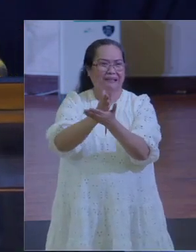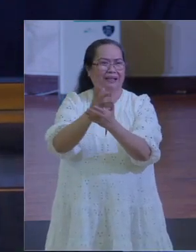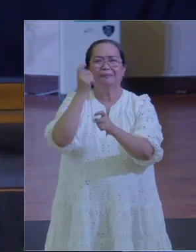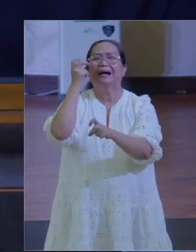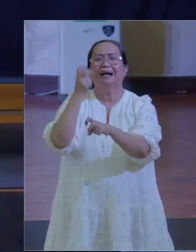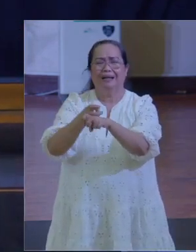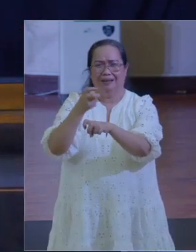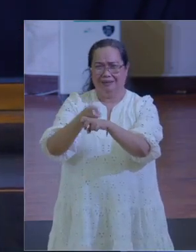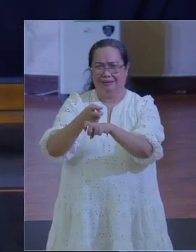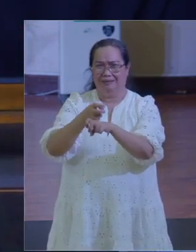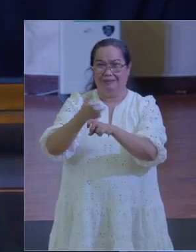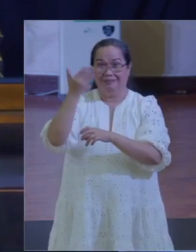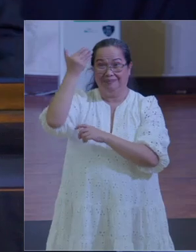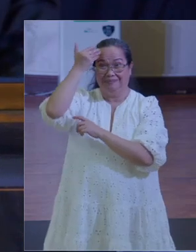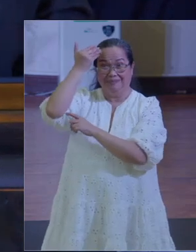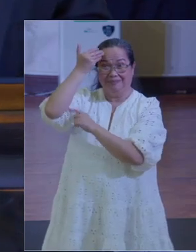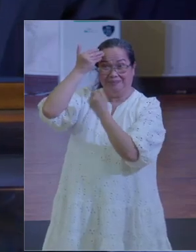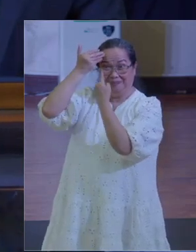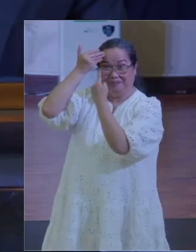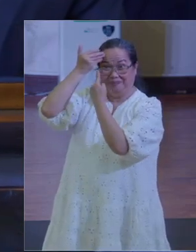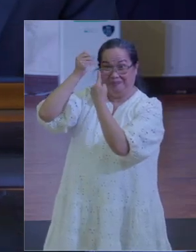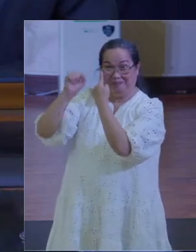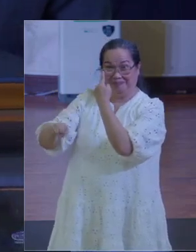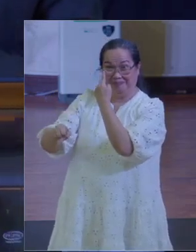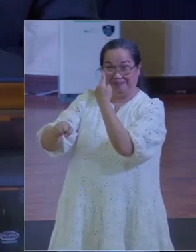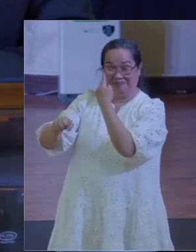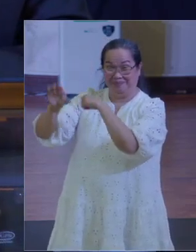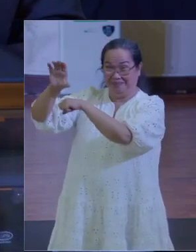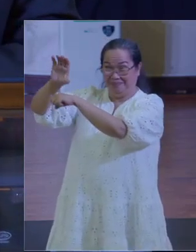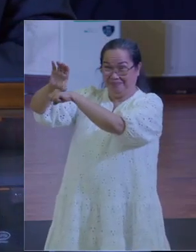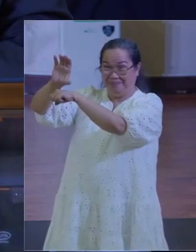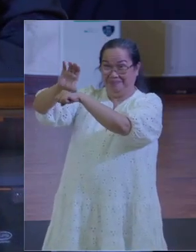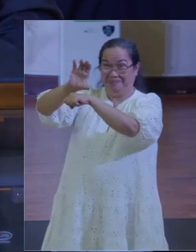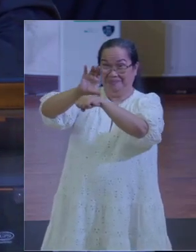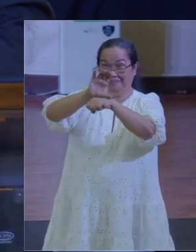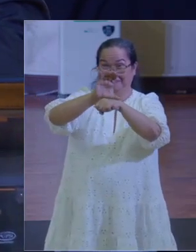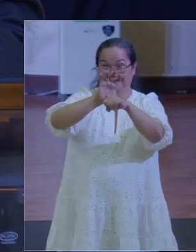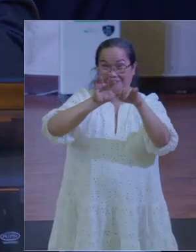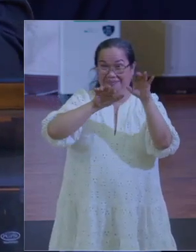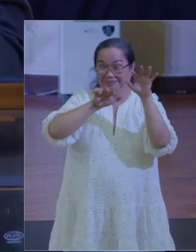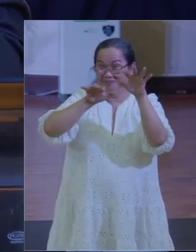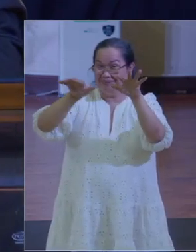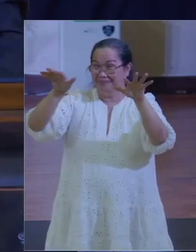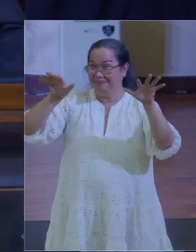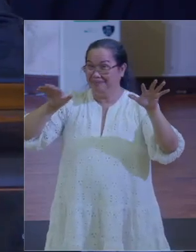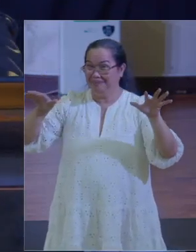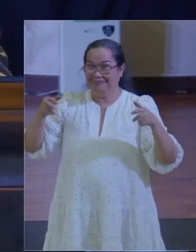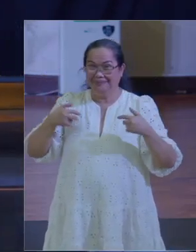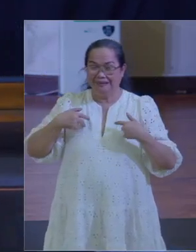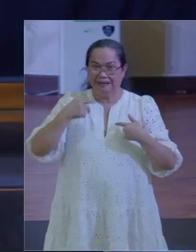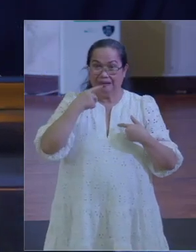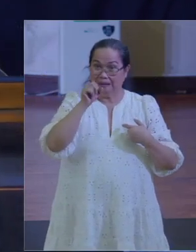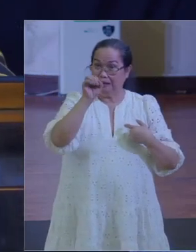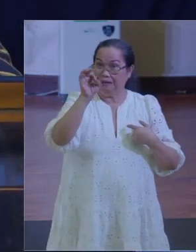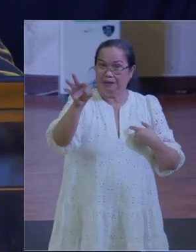magpanggap. Alam nyo, dito po sa simbahan, minsan may mga lumalapit na walk-in. Madalas po pag